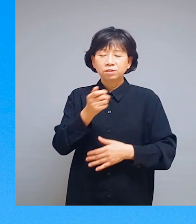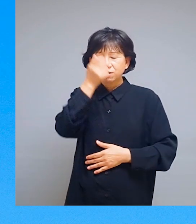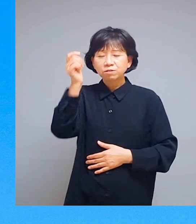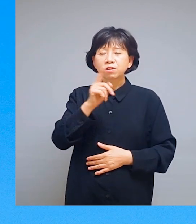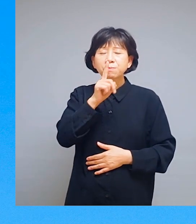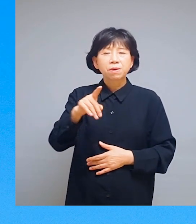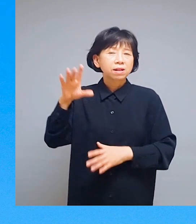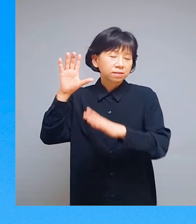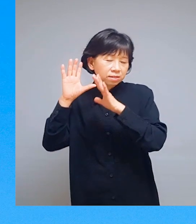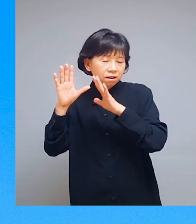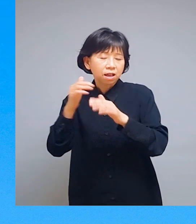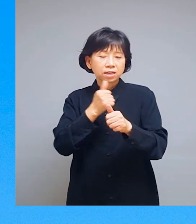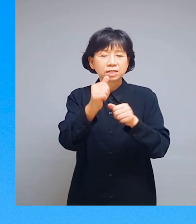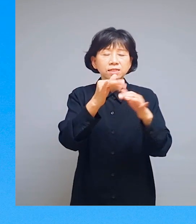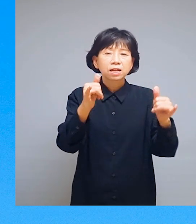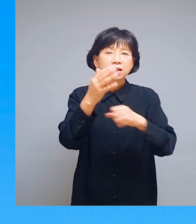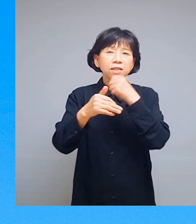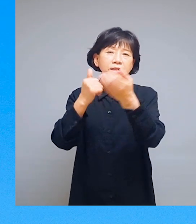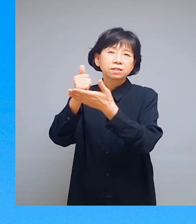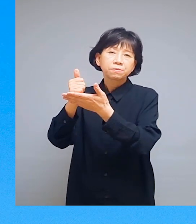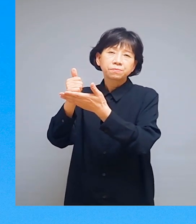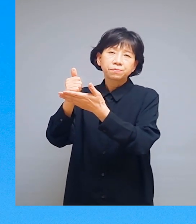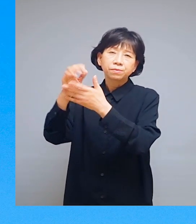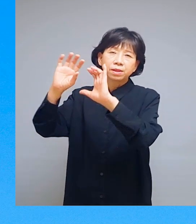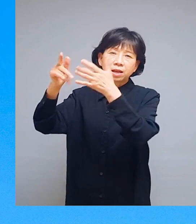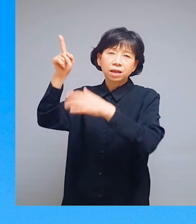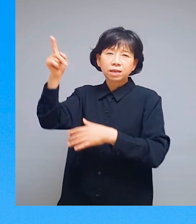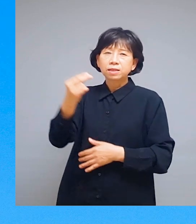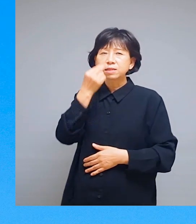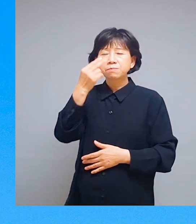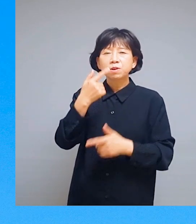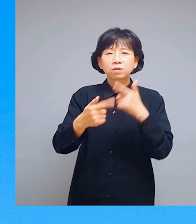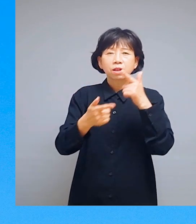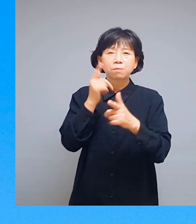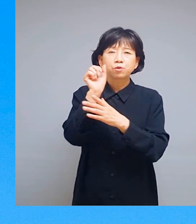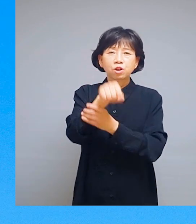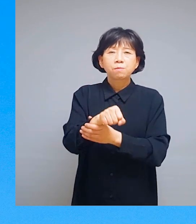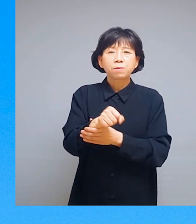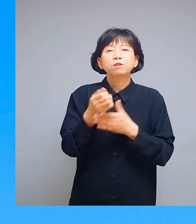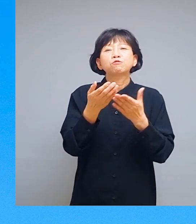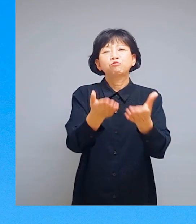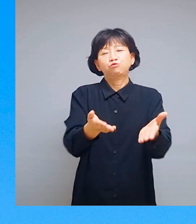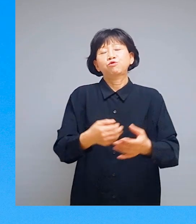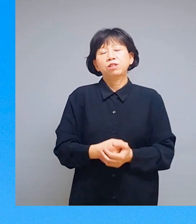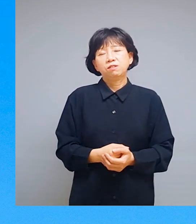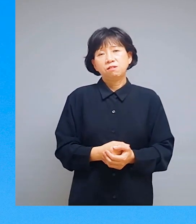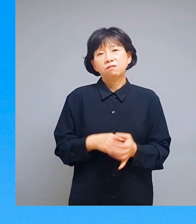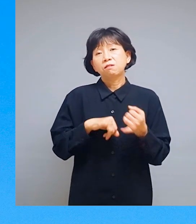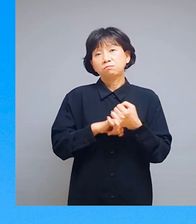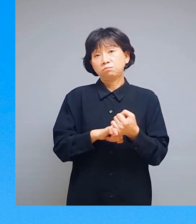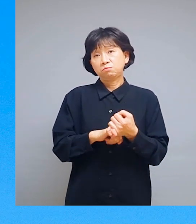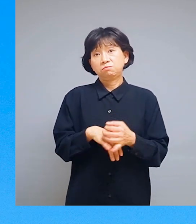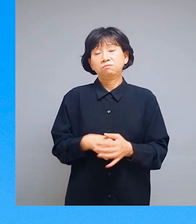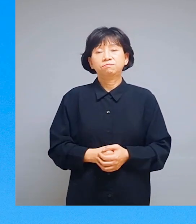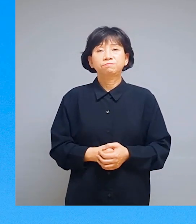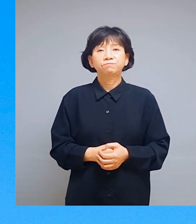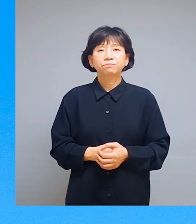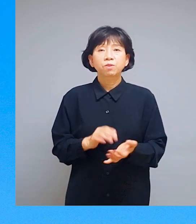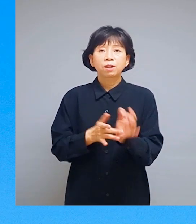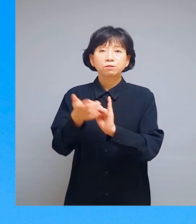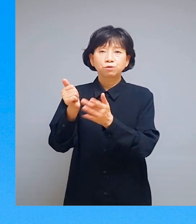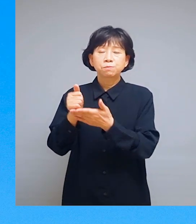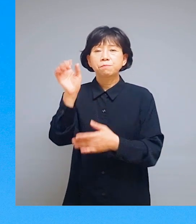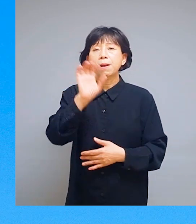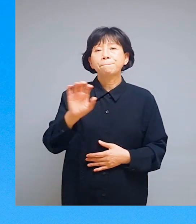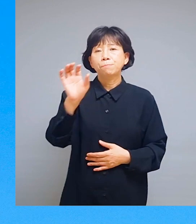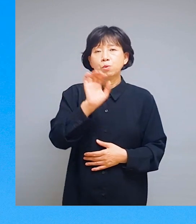이기는 그에게는 내가 하나님의 낙원에 있는 생명나무의 열매를 주어 먹게 하리라. 아멘. 예수님은